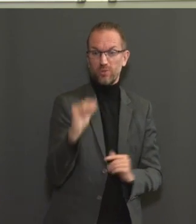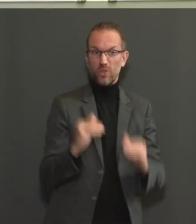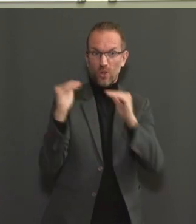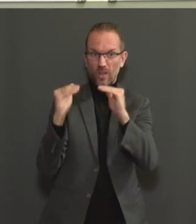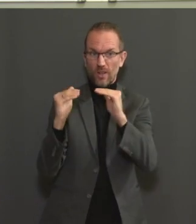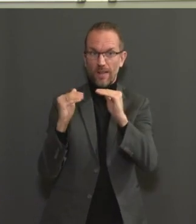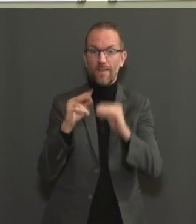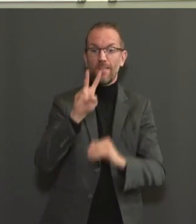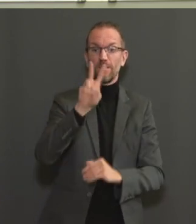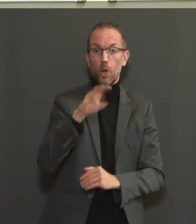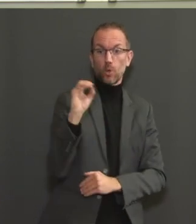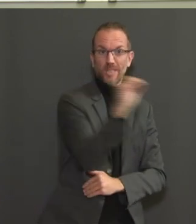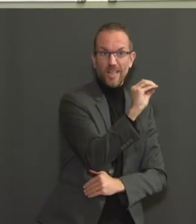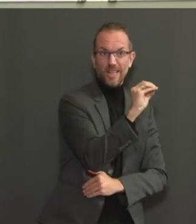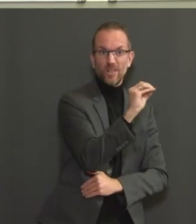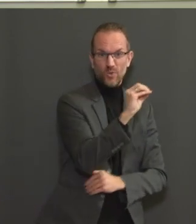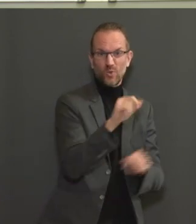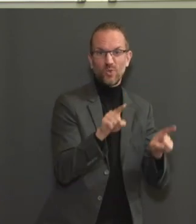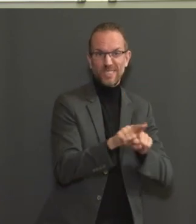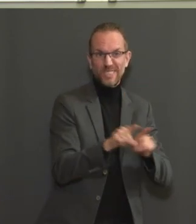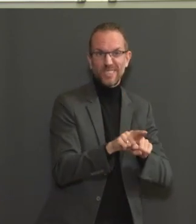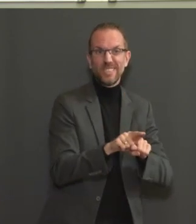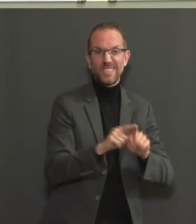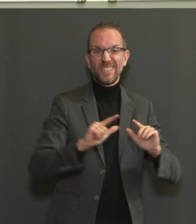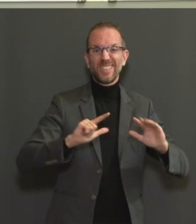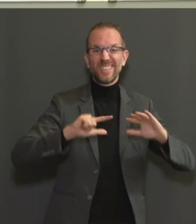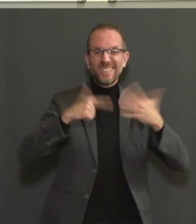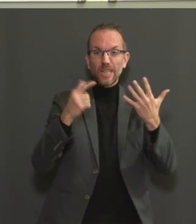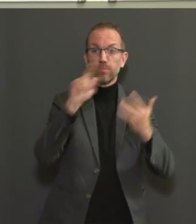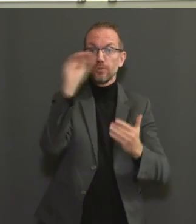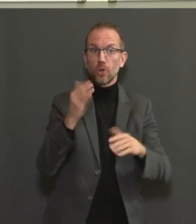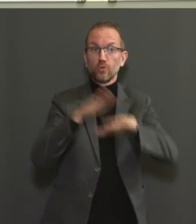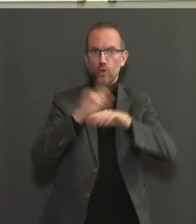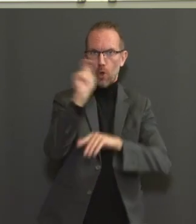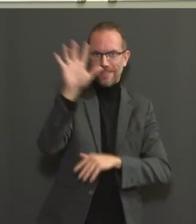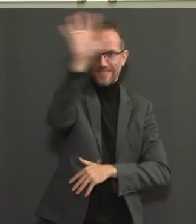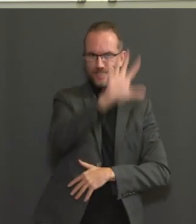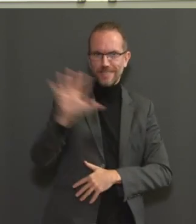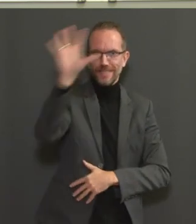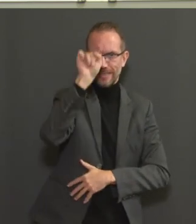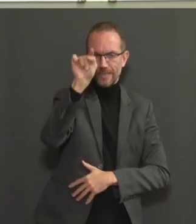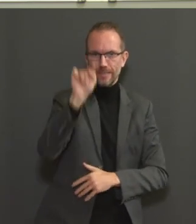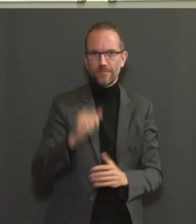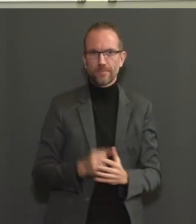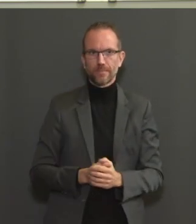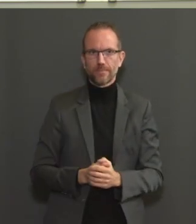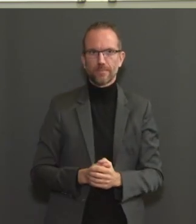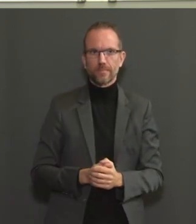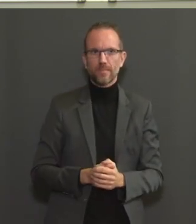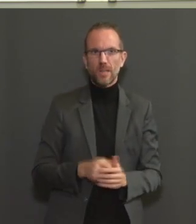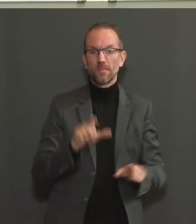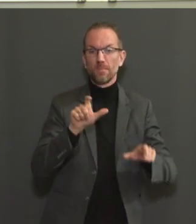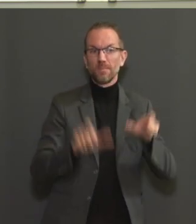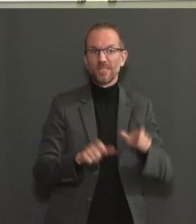et jusqu'à 17% dans la province d'Anvers. L'âge moyen des gens hospitalisés